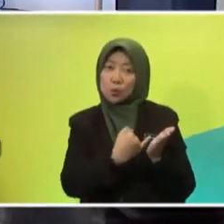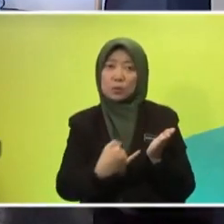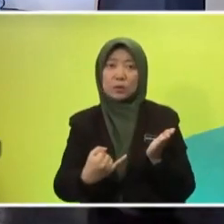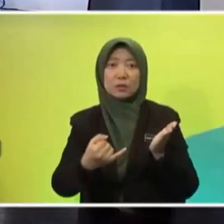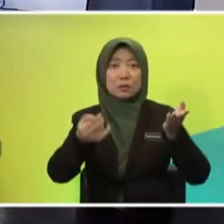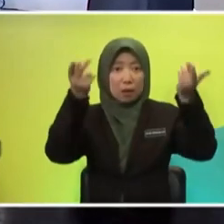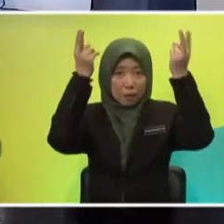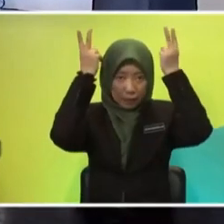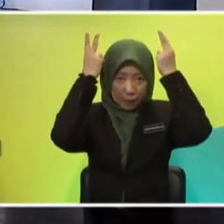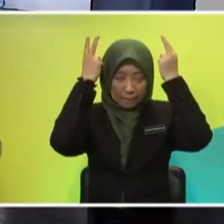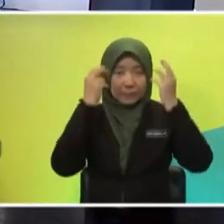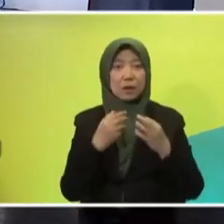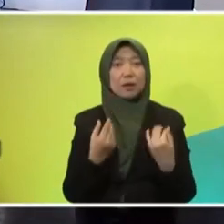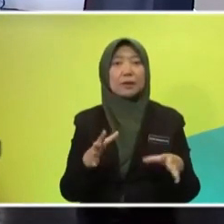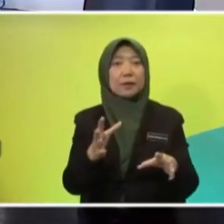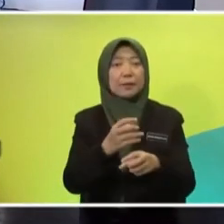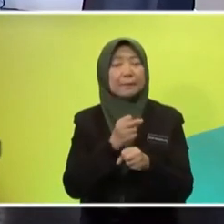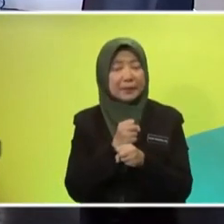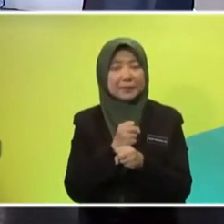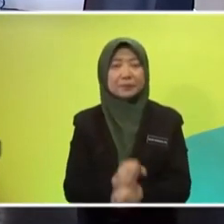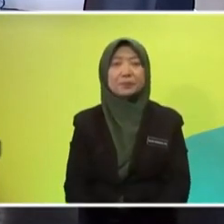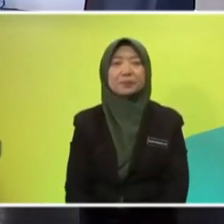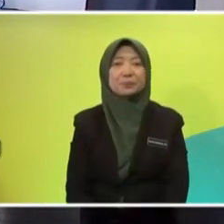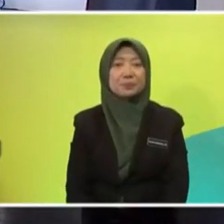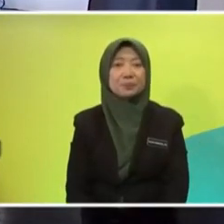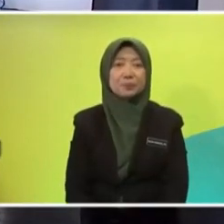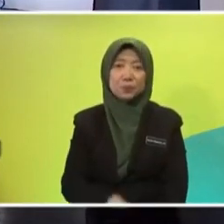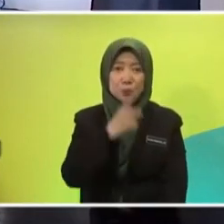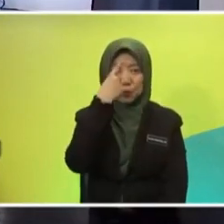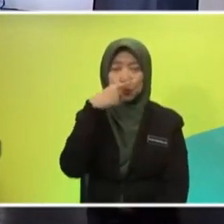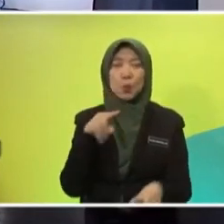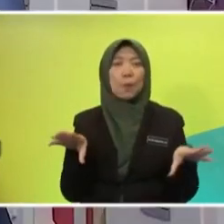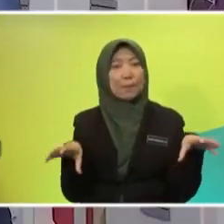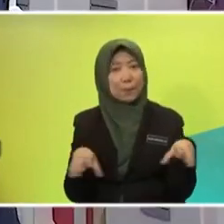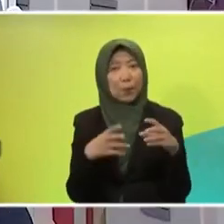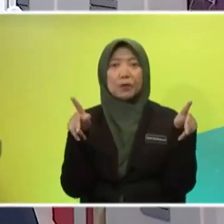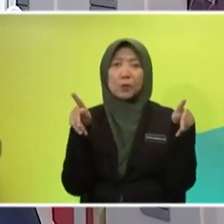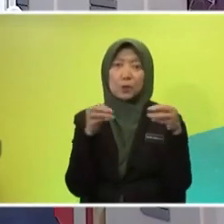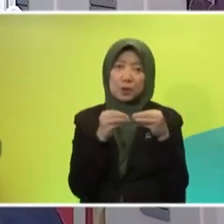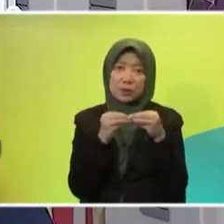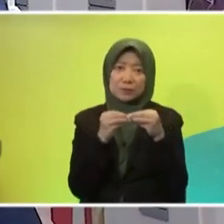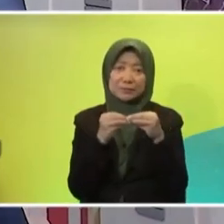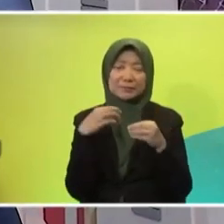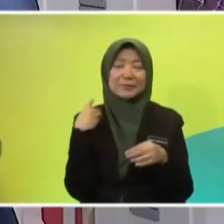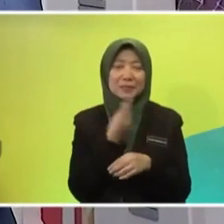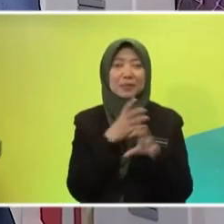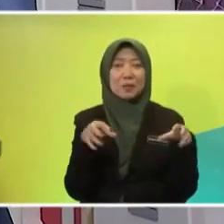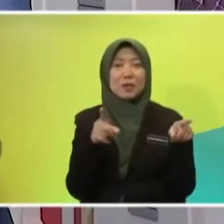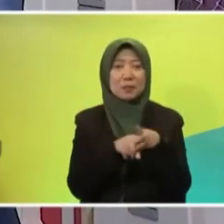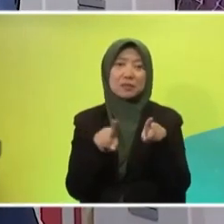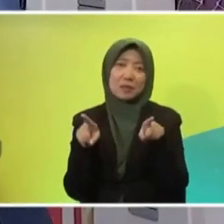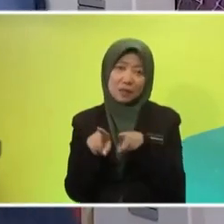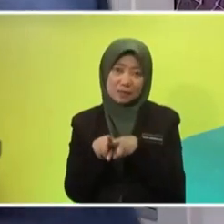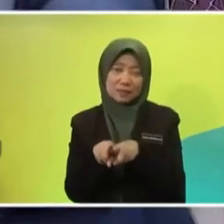bagi satu set . Ya, satu set untuk membuat collage ni. Jadi kita buat sama-sama cikgu boleh? Boleh.